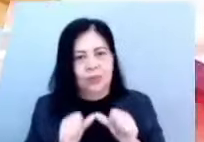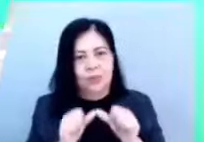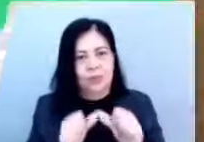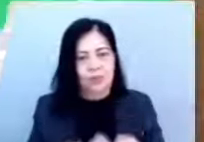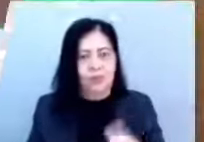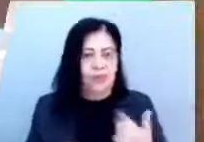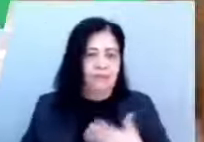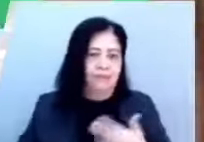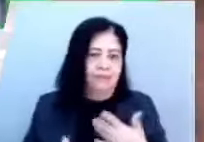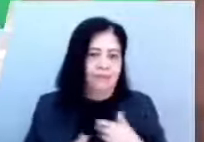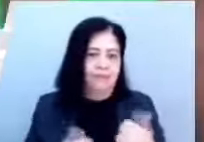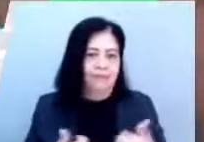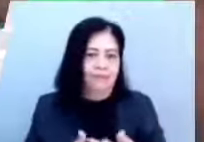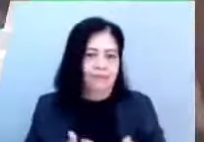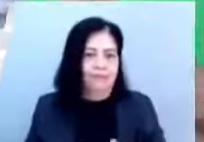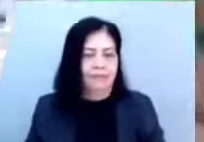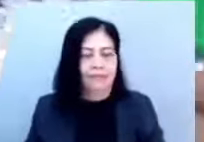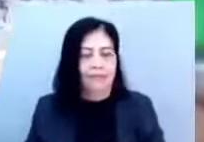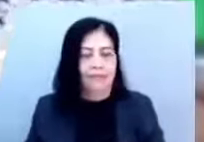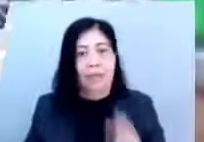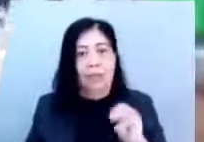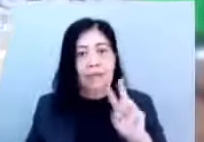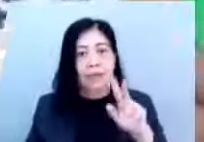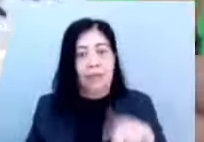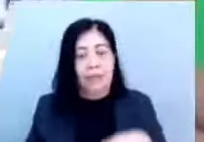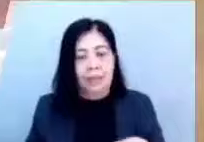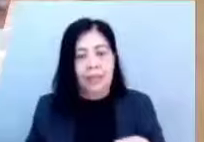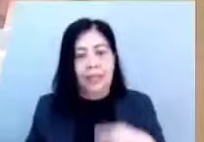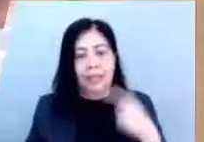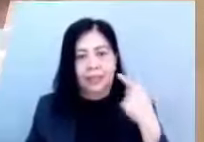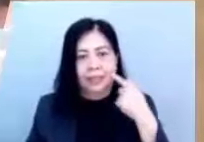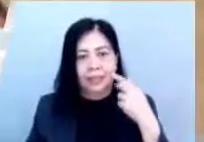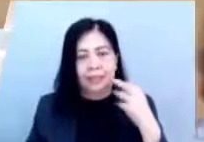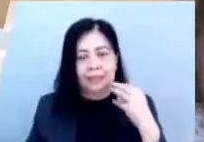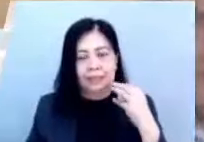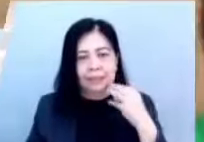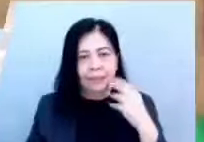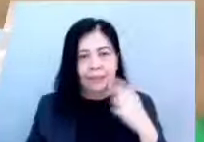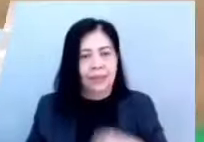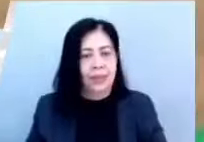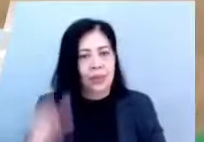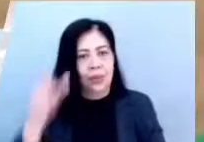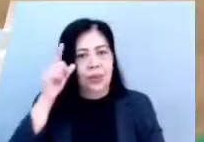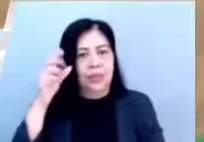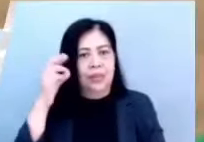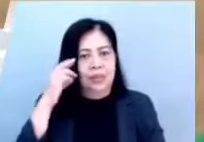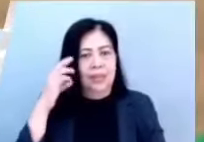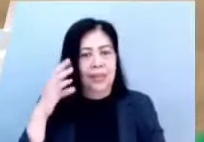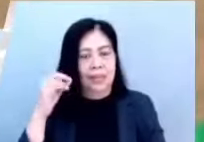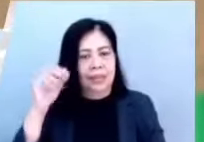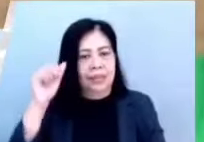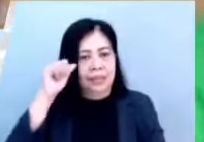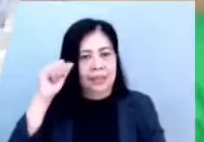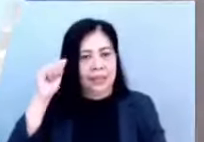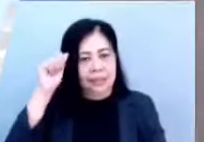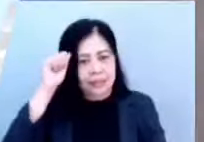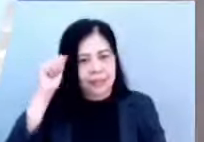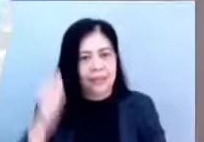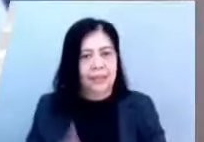laro. Most valuable players sina Gia Marcel Makilag, Louie Ramirez at Alijan Aptian. It was a